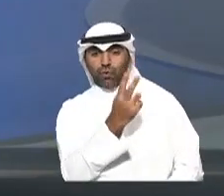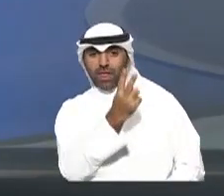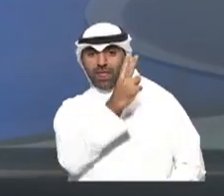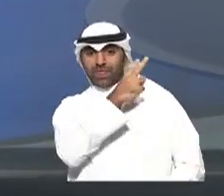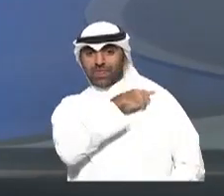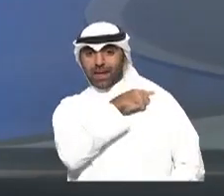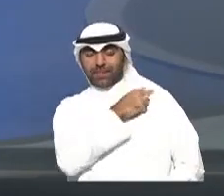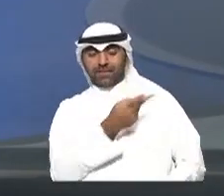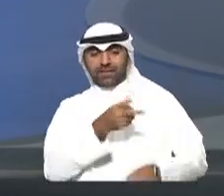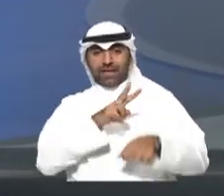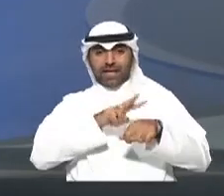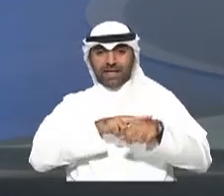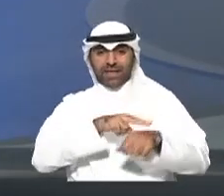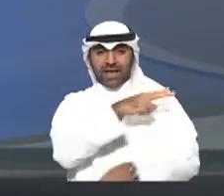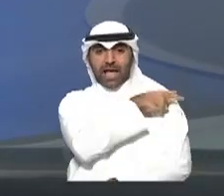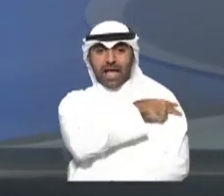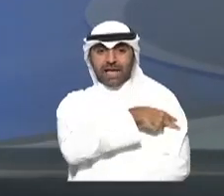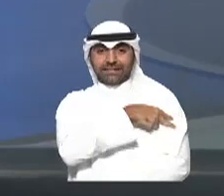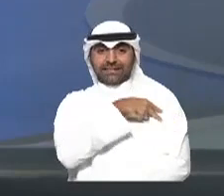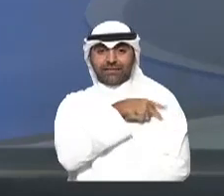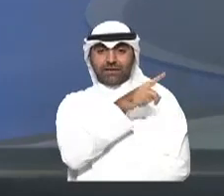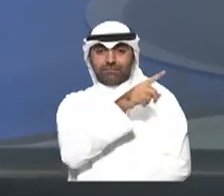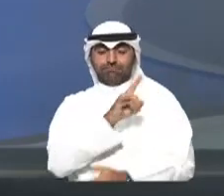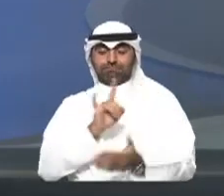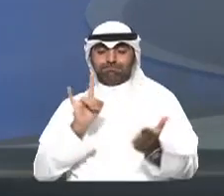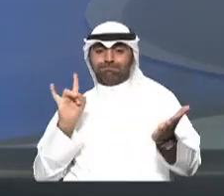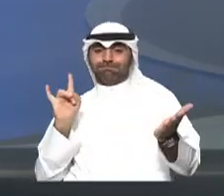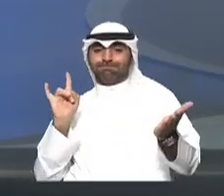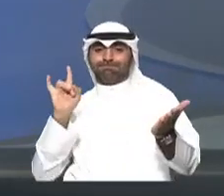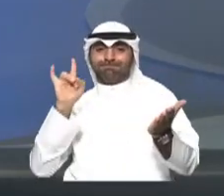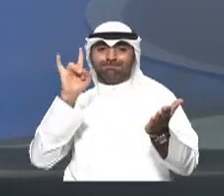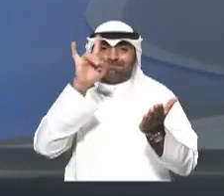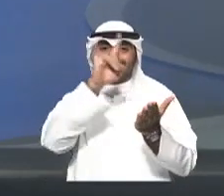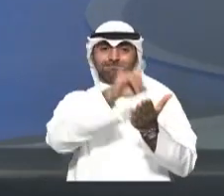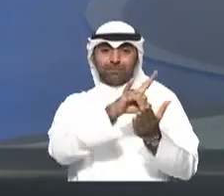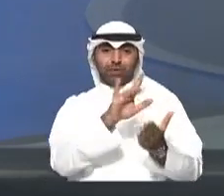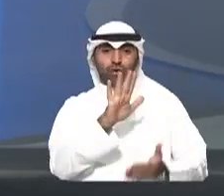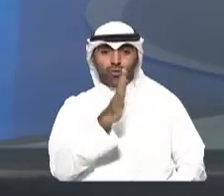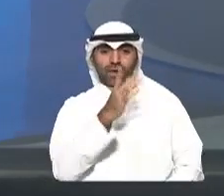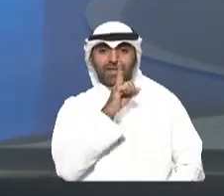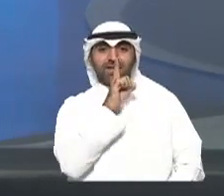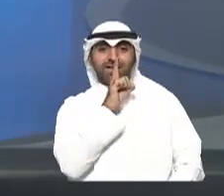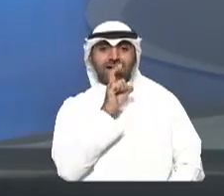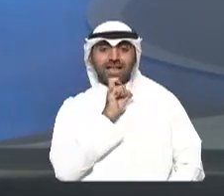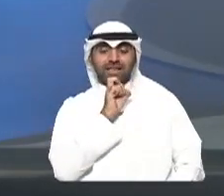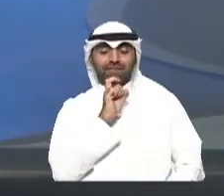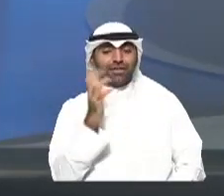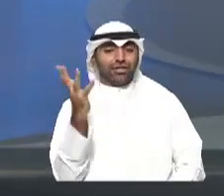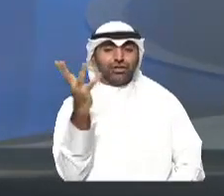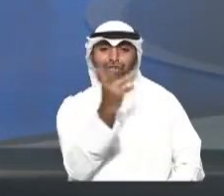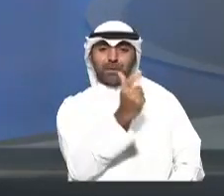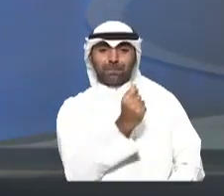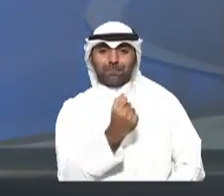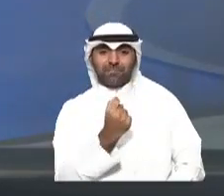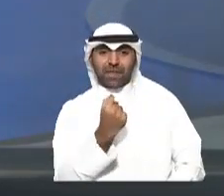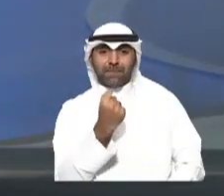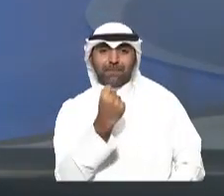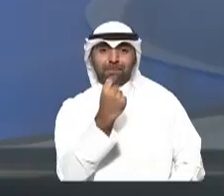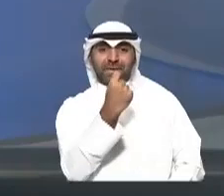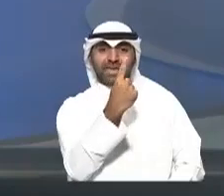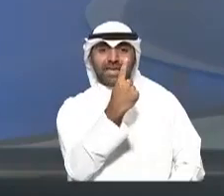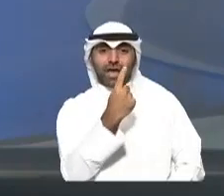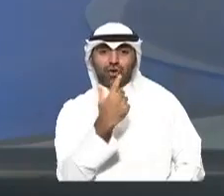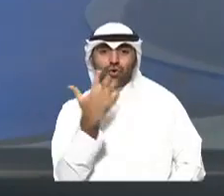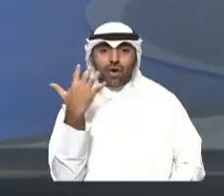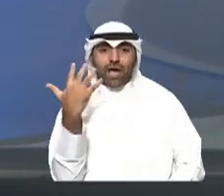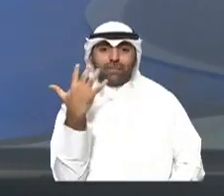العالم. وتتكون الفرقة من 155 ضابطا وضابط صف من مختلف القطاعات لتأمين